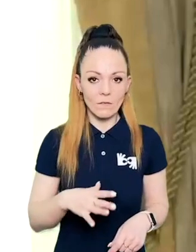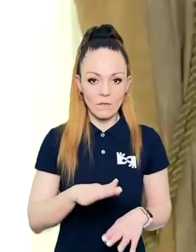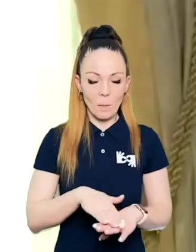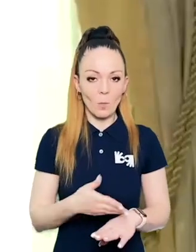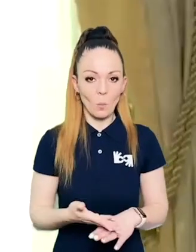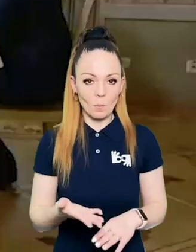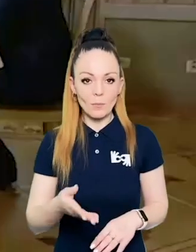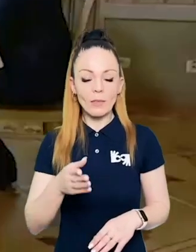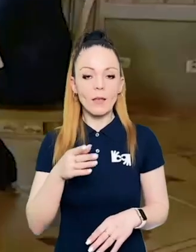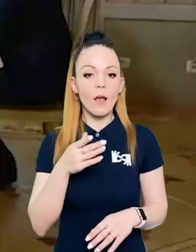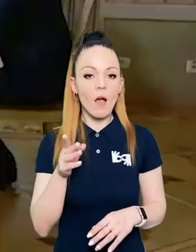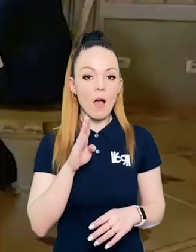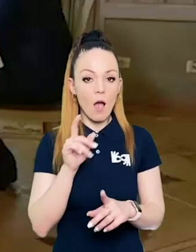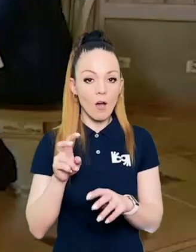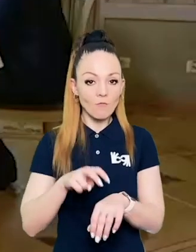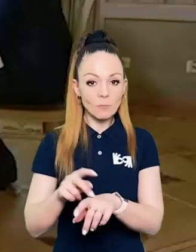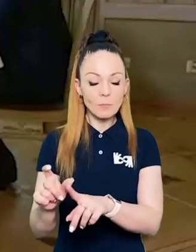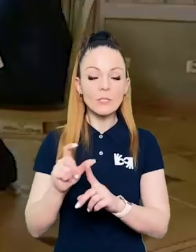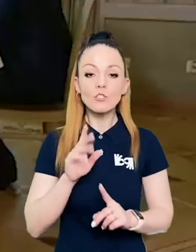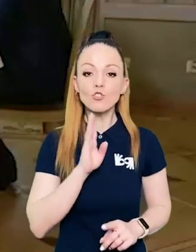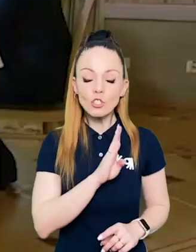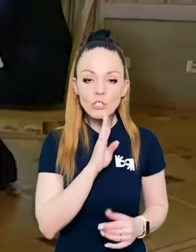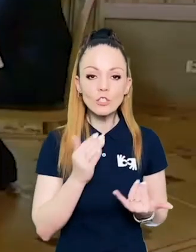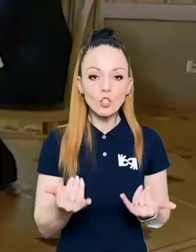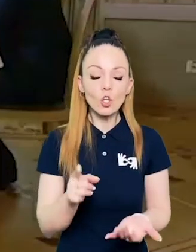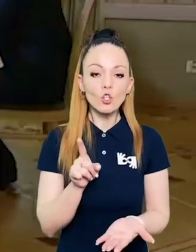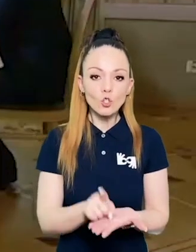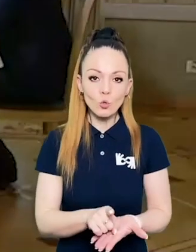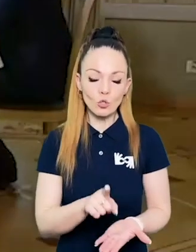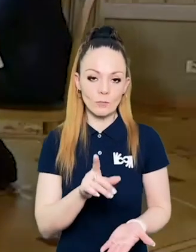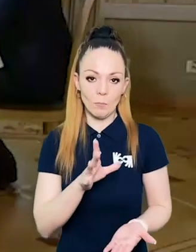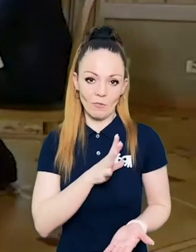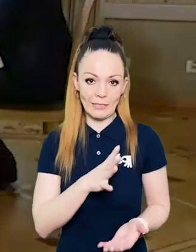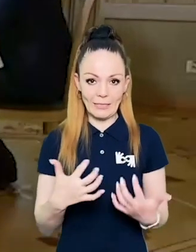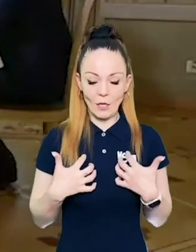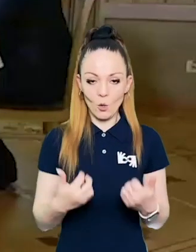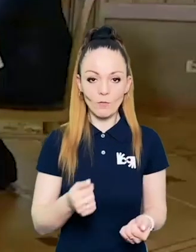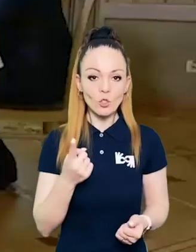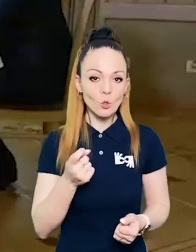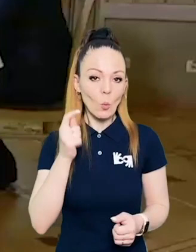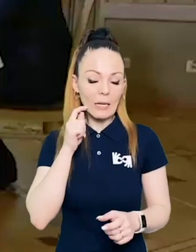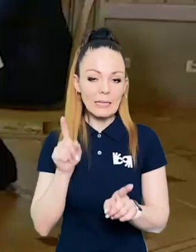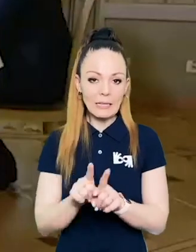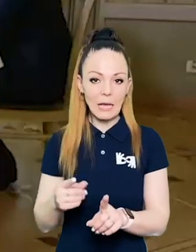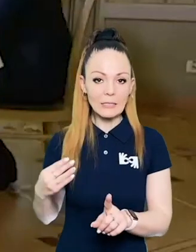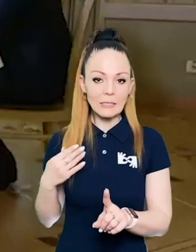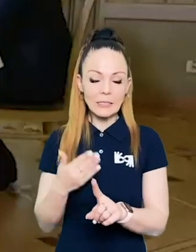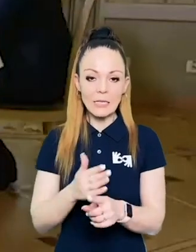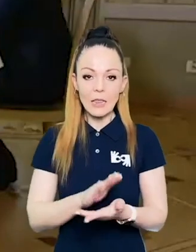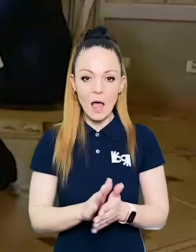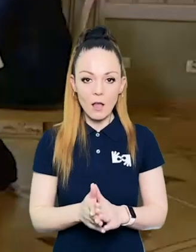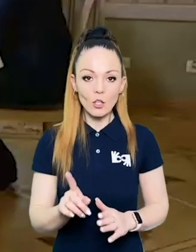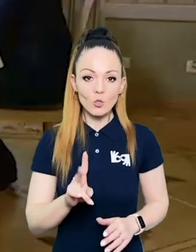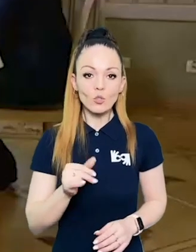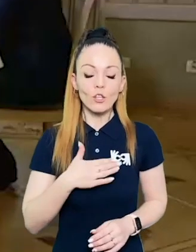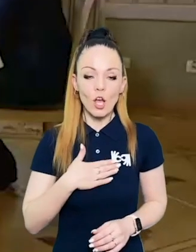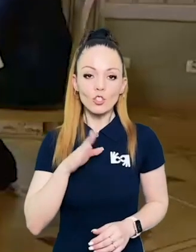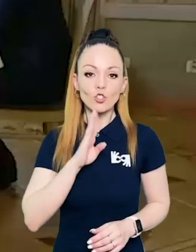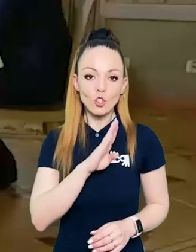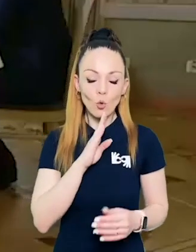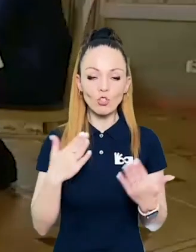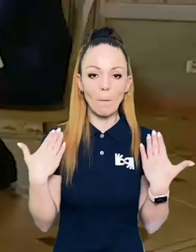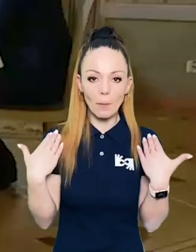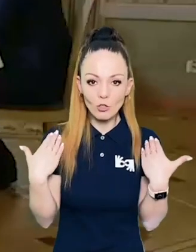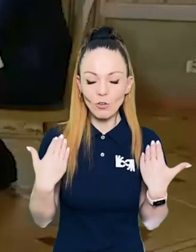дуже багато випробувань. Я сказала, ви знаєте, жінки повинні бути зараз здорові, тому що в нас так уже століттями склалося, що на